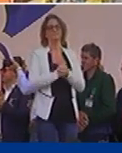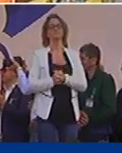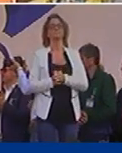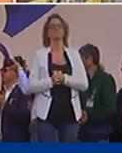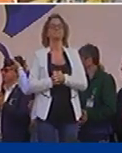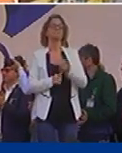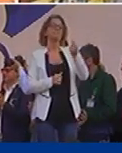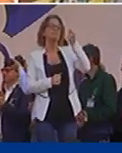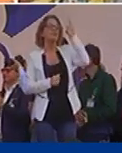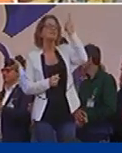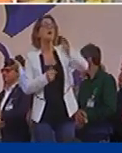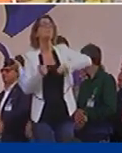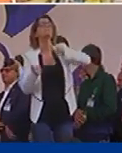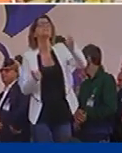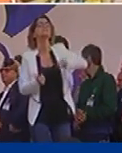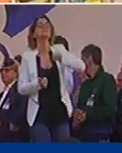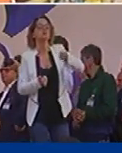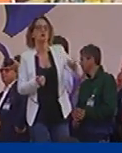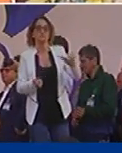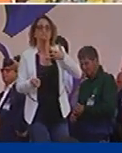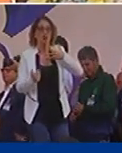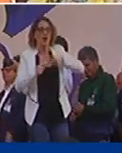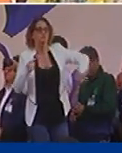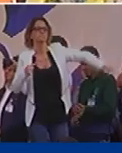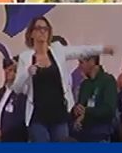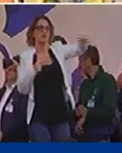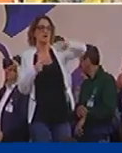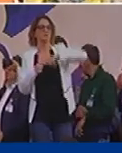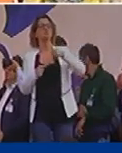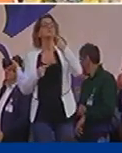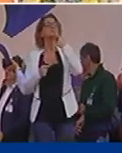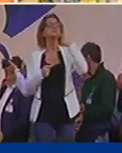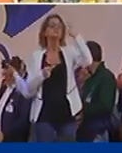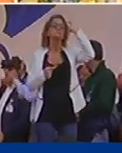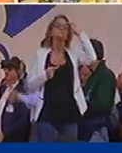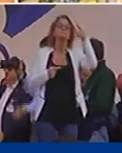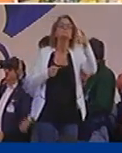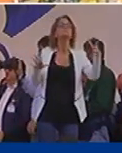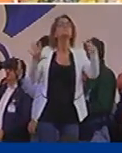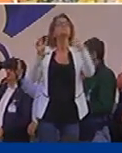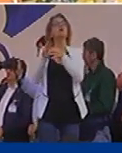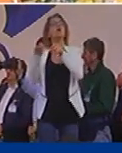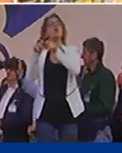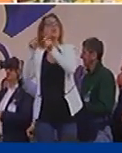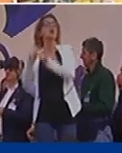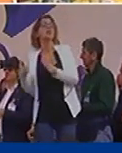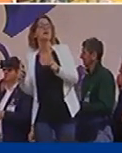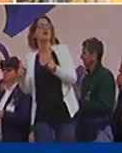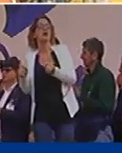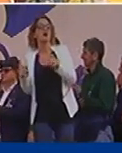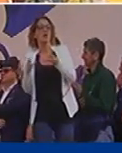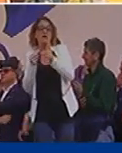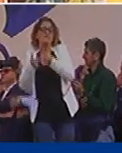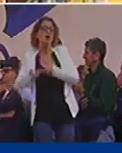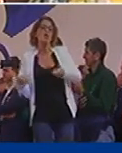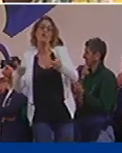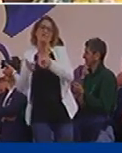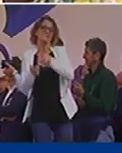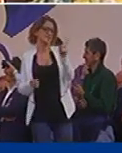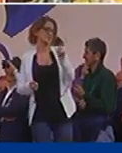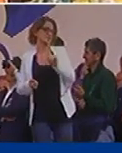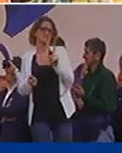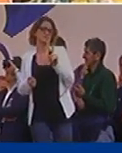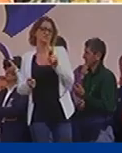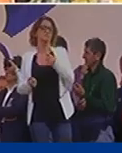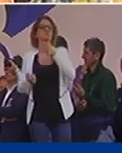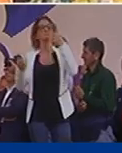Un'idea di pensione ce l'abbiamo. Chiunque si allia con la Lega non fa convegni. sancisce che